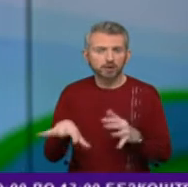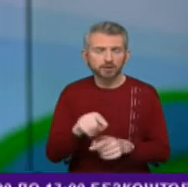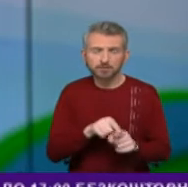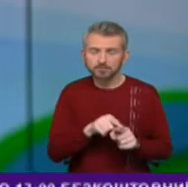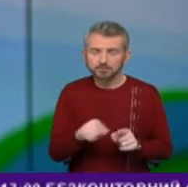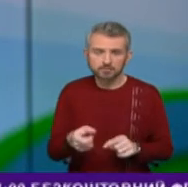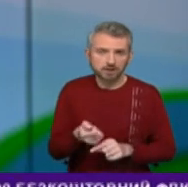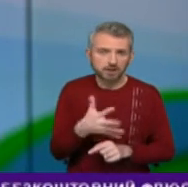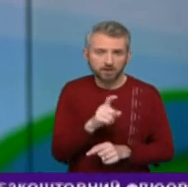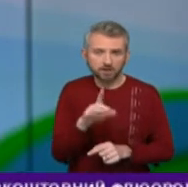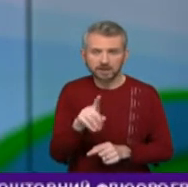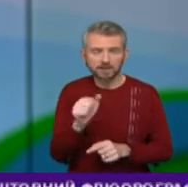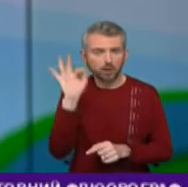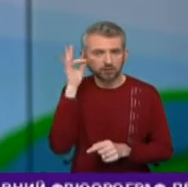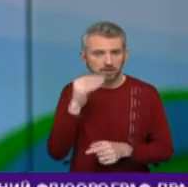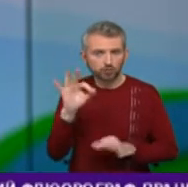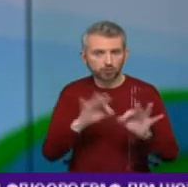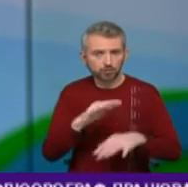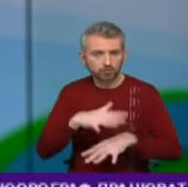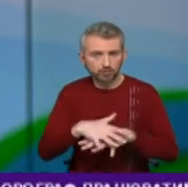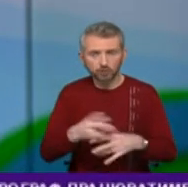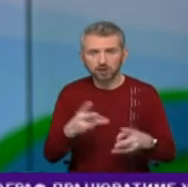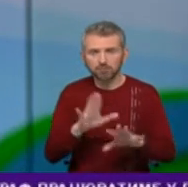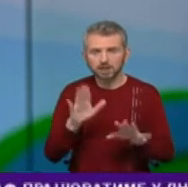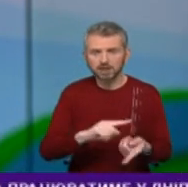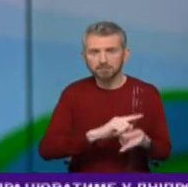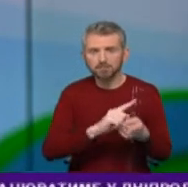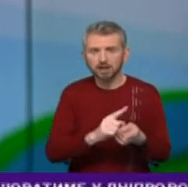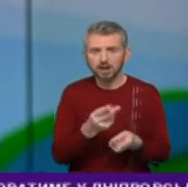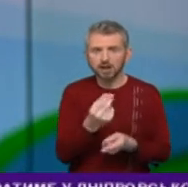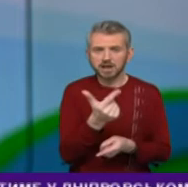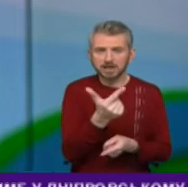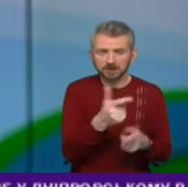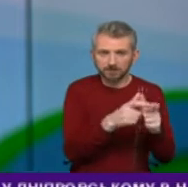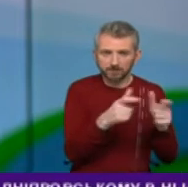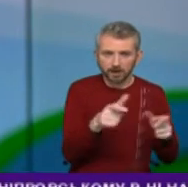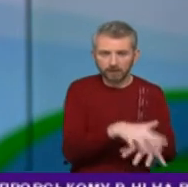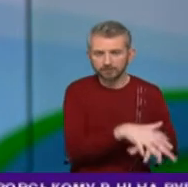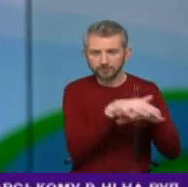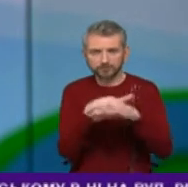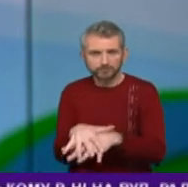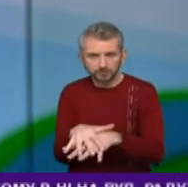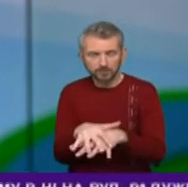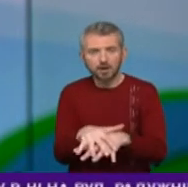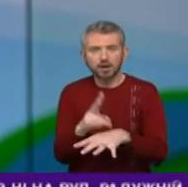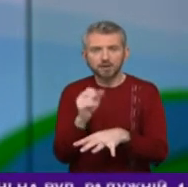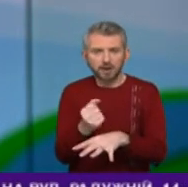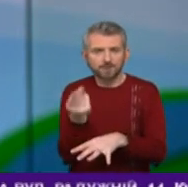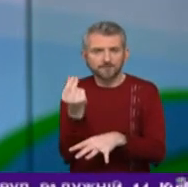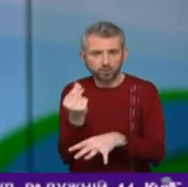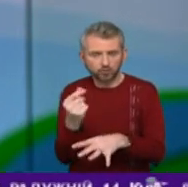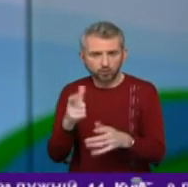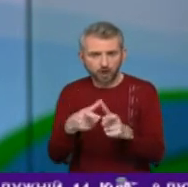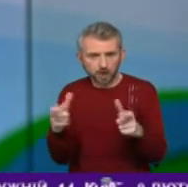лічені хвилини за комерційним курсом банку. Варто тільки перевести кошти з гривневої карти на валютну, створену в онлайн-кабінеті.